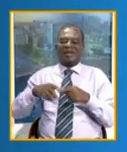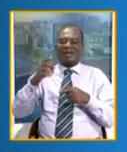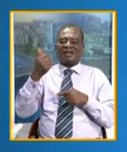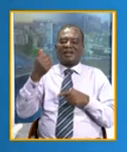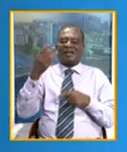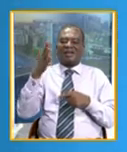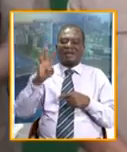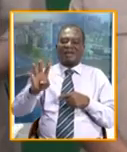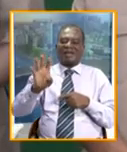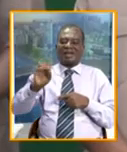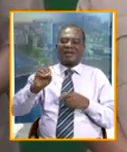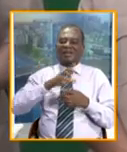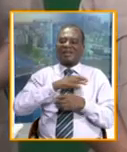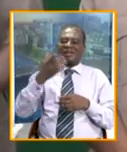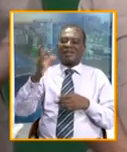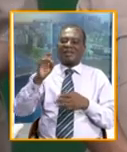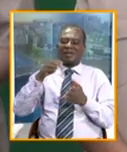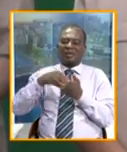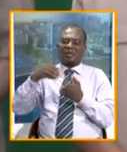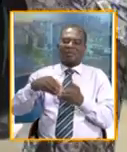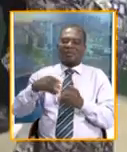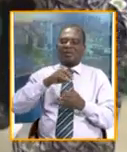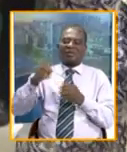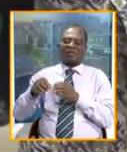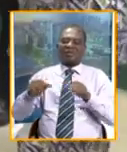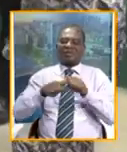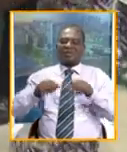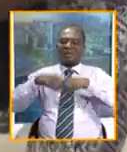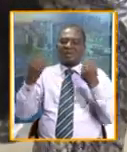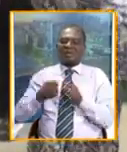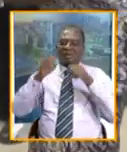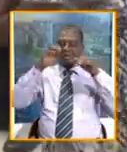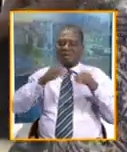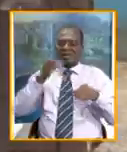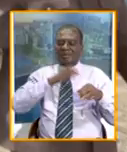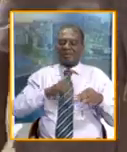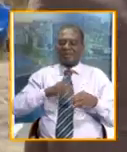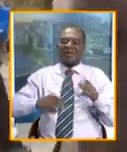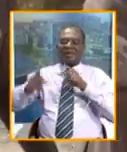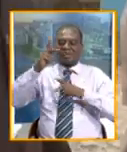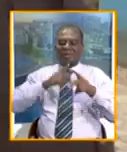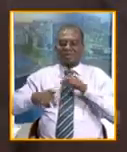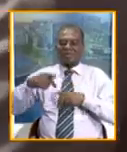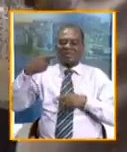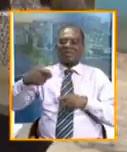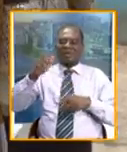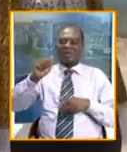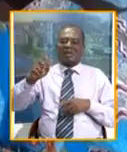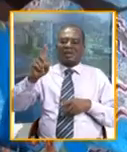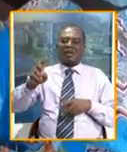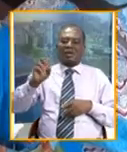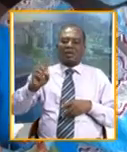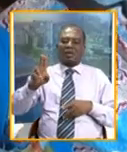18 millions de francs CFA. Ce sont des actions sociales en faveur des populations de la sous-préfecture de Gadouan et de ses deux